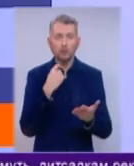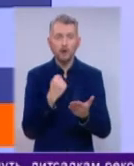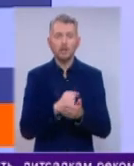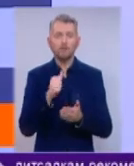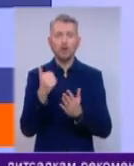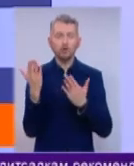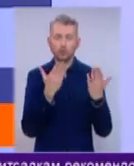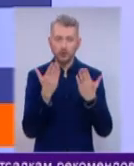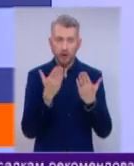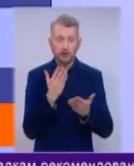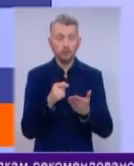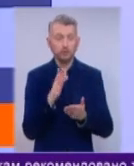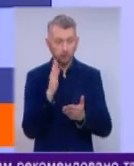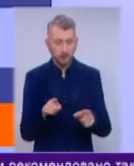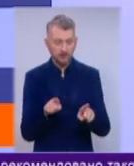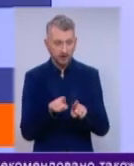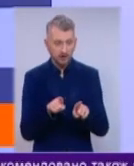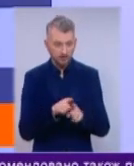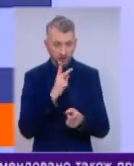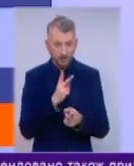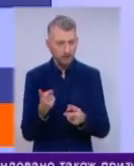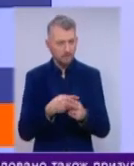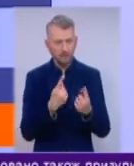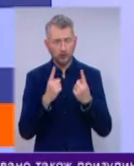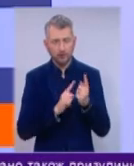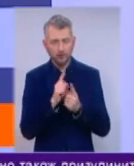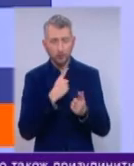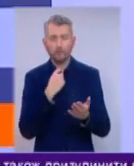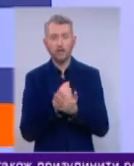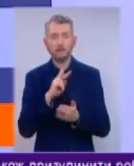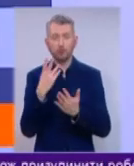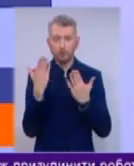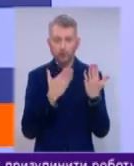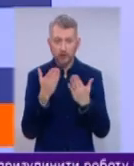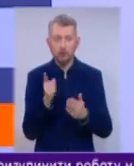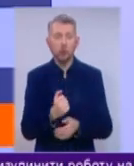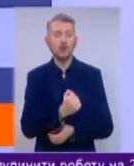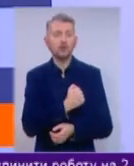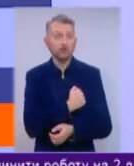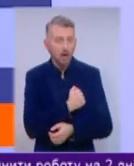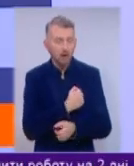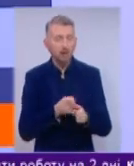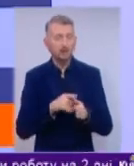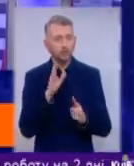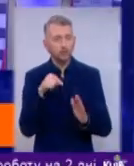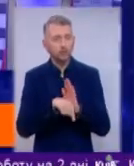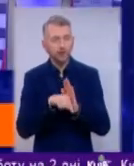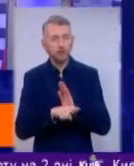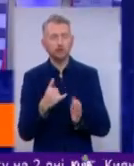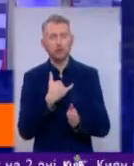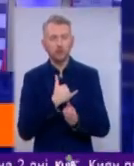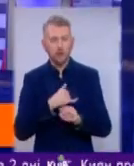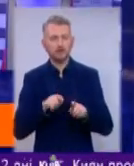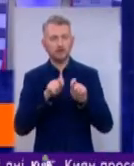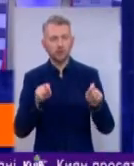першому читанні, якщо він буде в такому ж вигляді, без суттєвих змін, ухвалений в другому читанні, то, на жаль, але це буде означати, що у нас створена